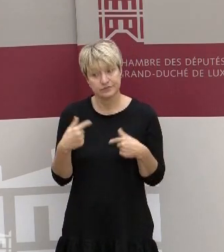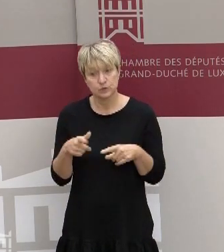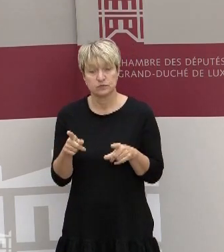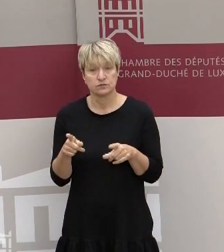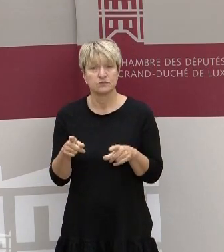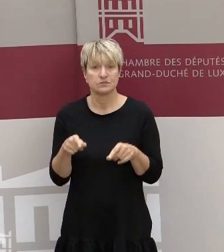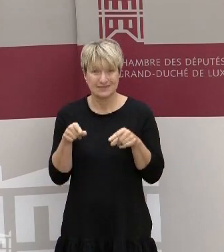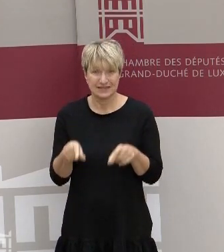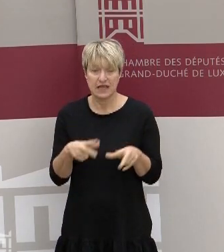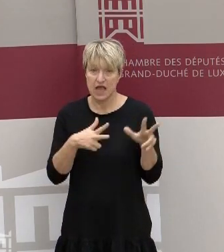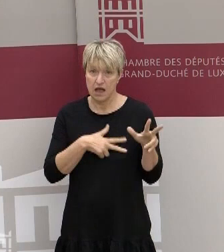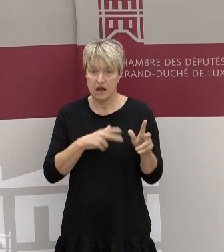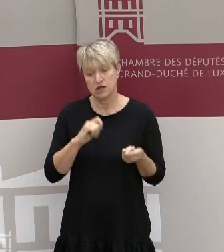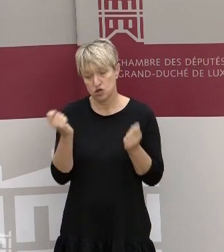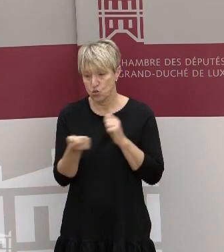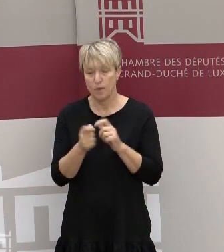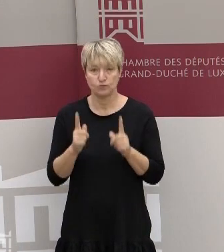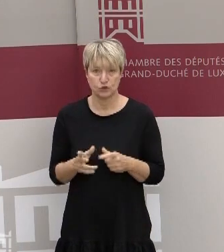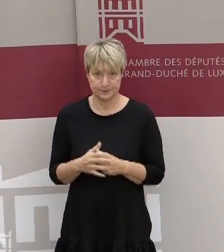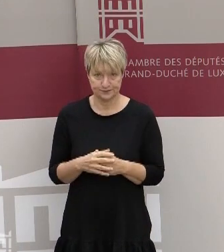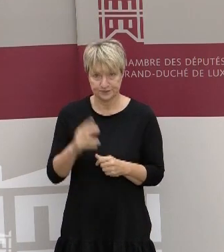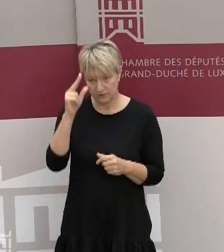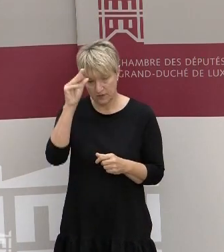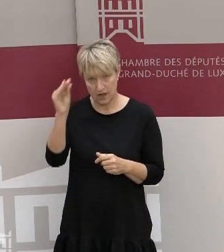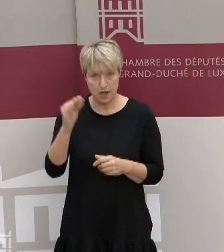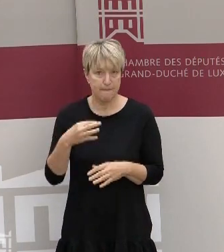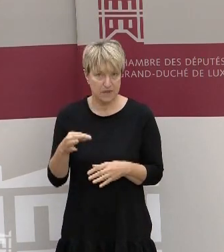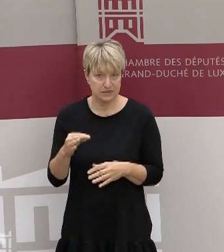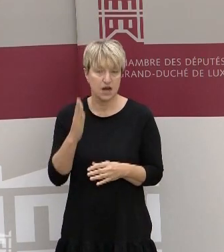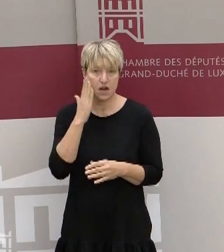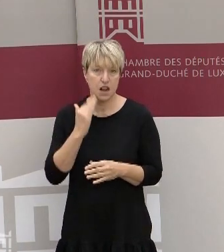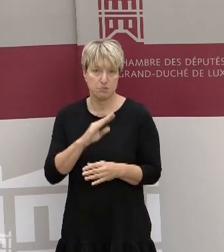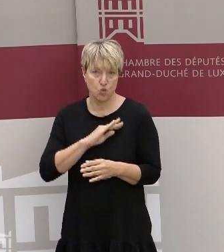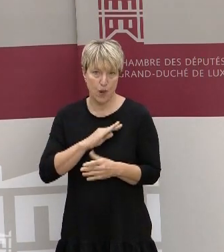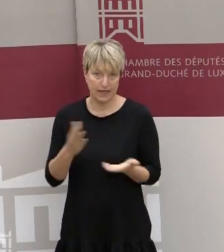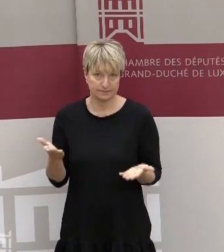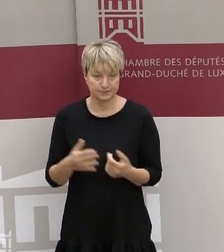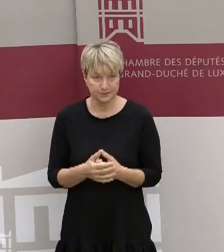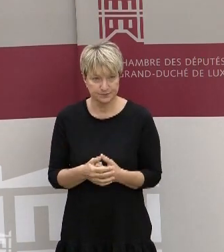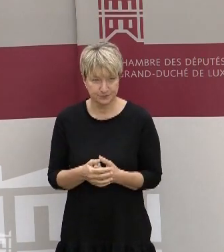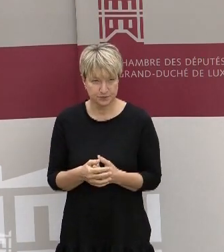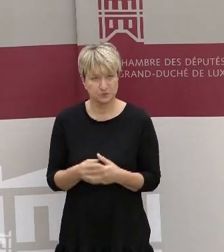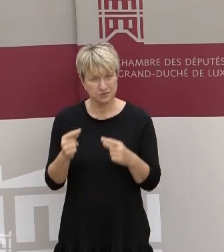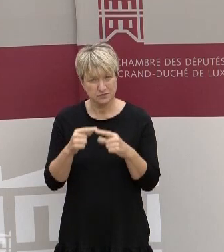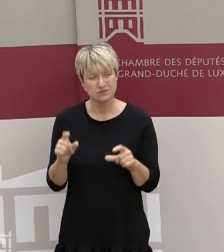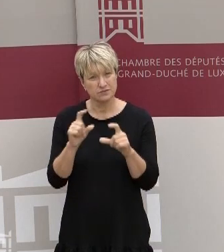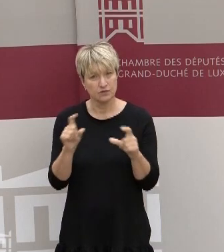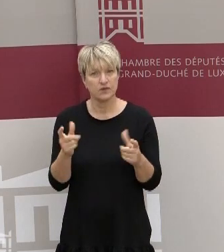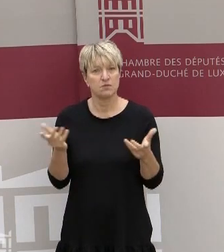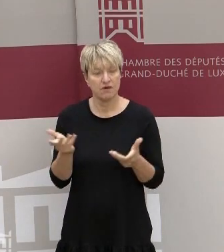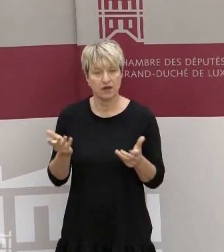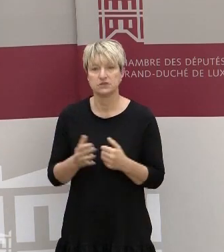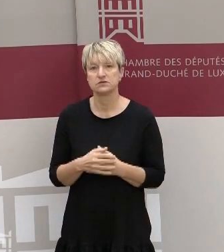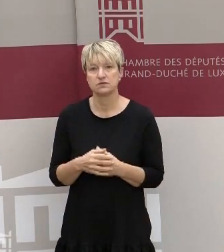ändern. Herr Präsident, liebe Kolleginnen und Kollegen, weil das Thema, zu dem wir Piratenhäuser im Kader von dieser Budgetdebatte